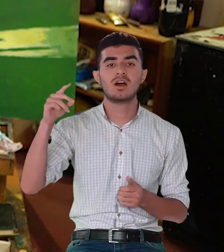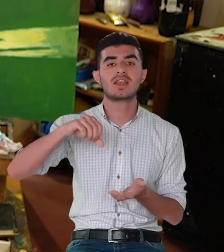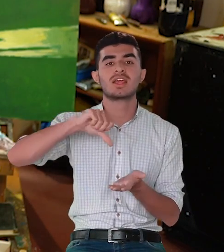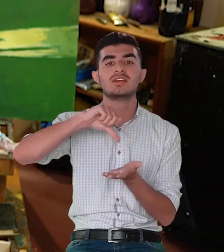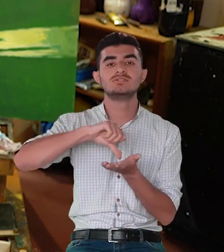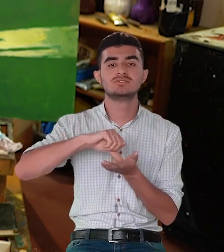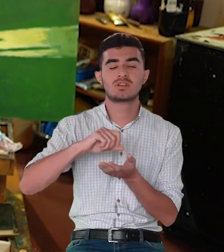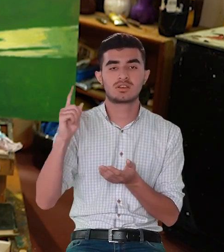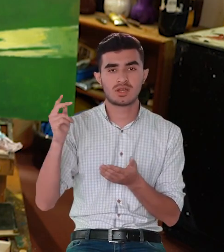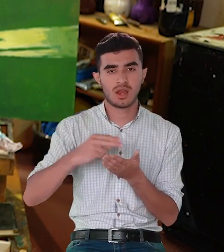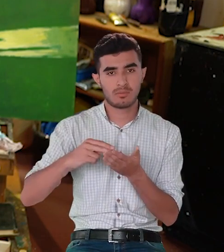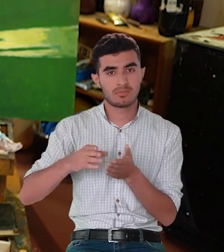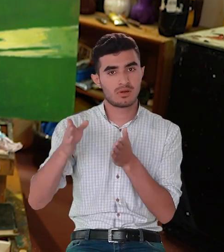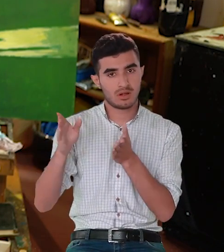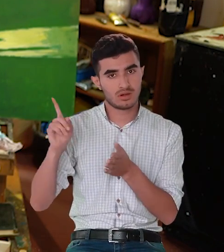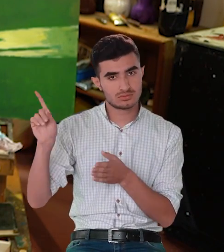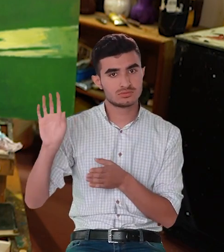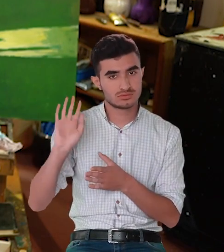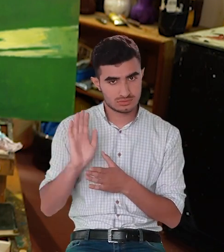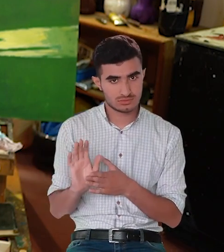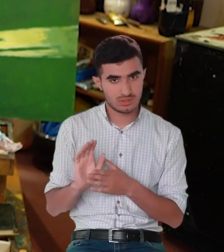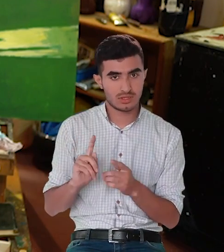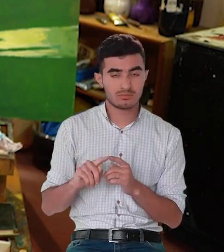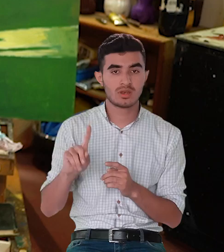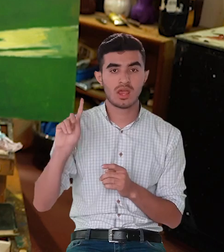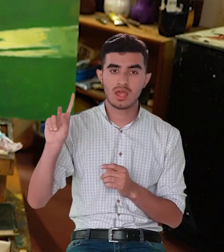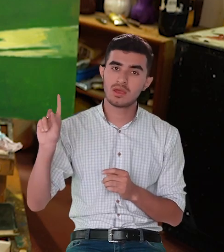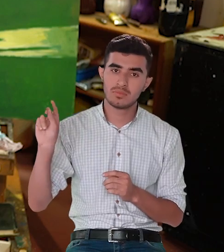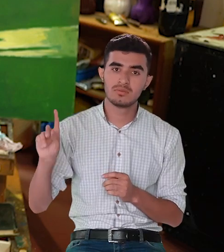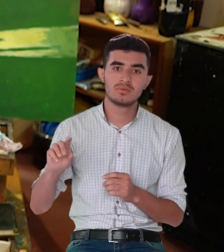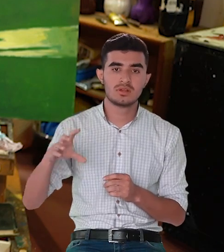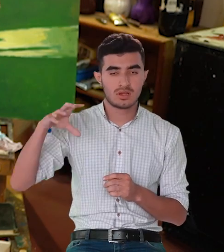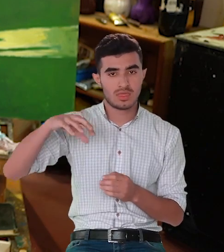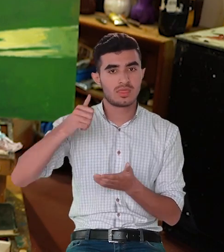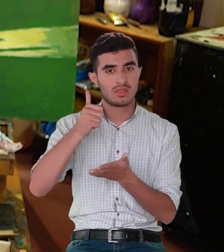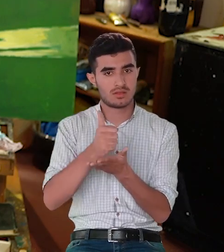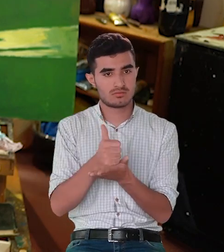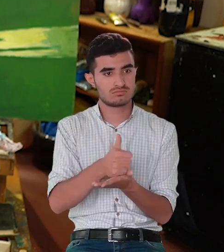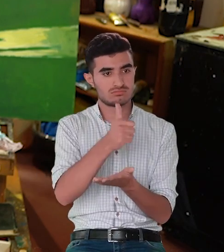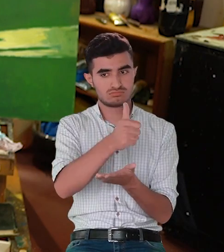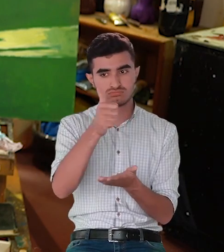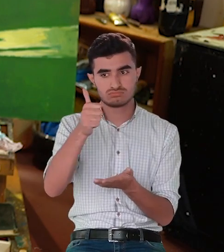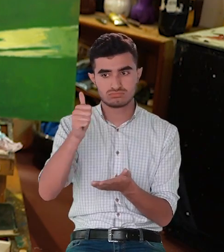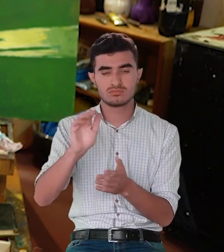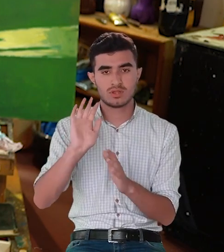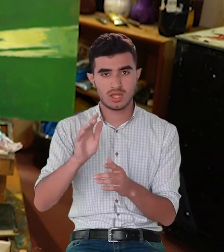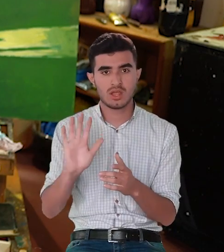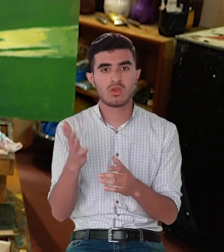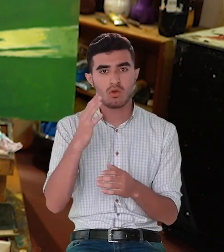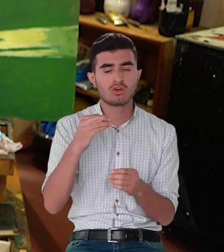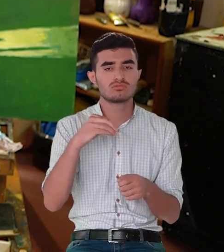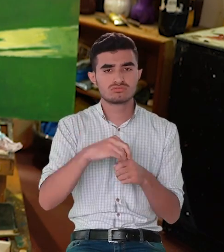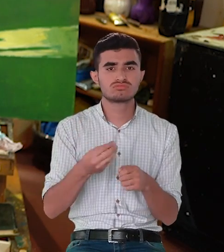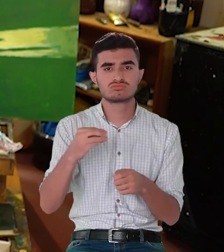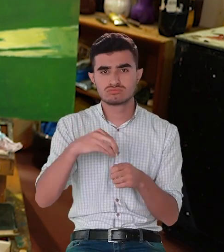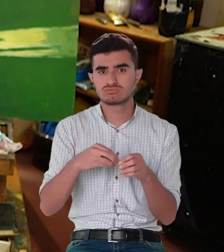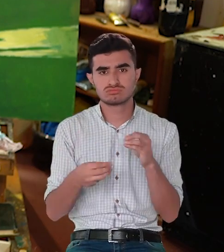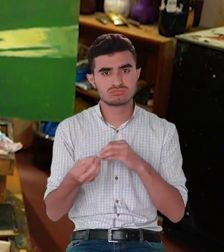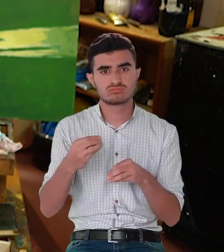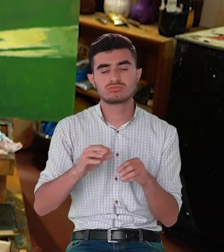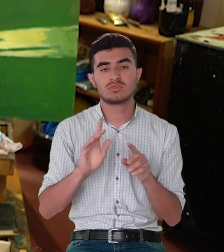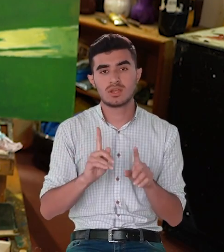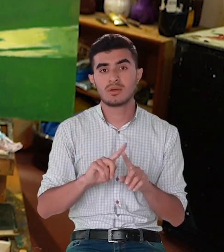چیز ہے کہ اس کا اتنی بڑی کسی نے نہیں بنائی، اور اس پہ کوئی آدمی نہیں،